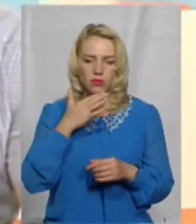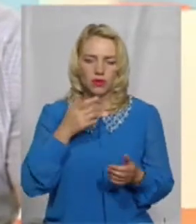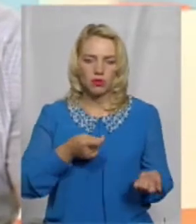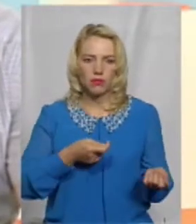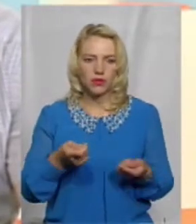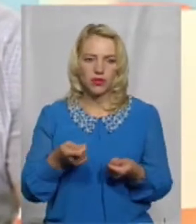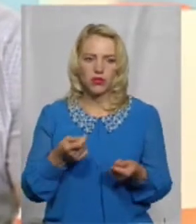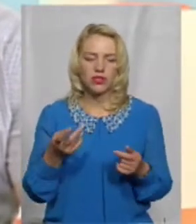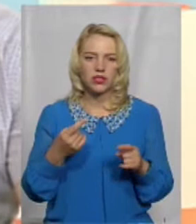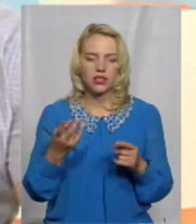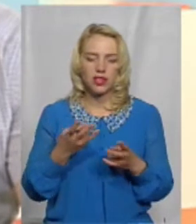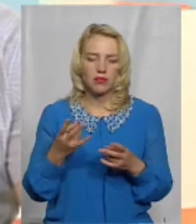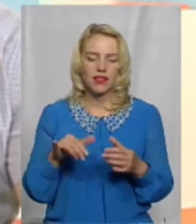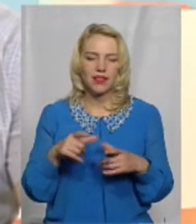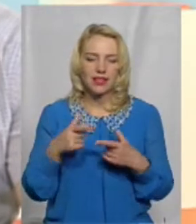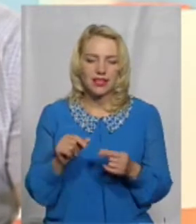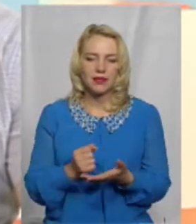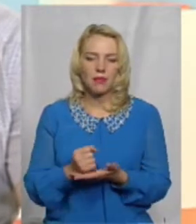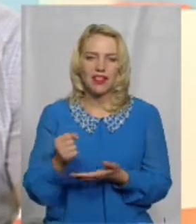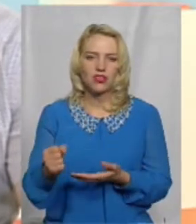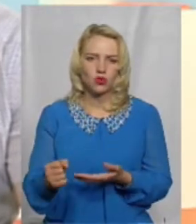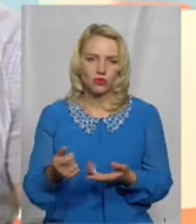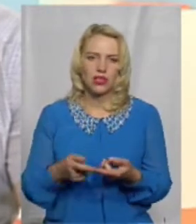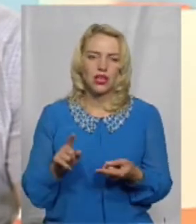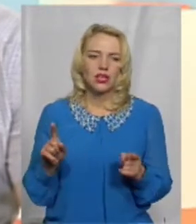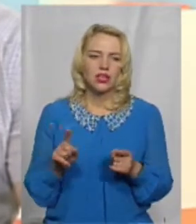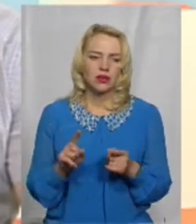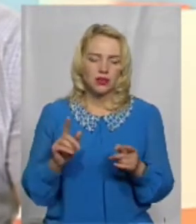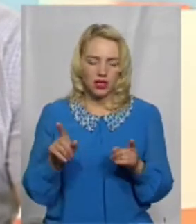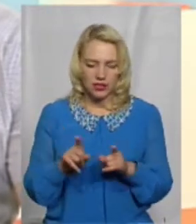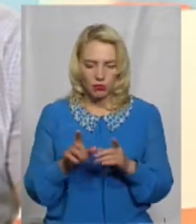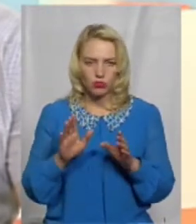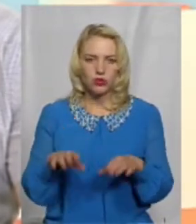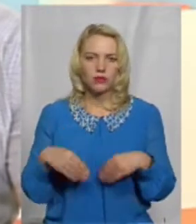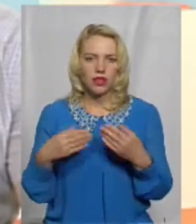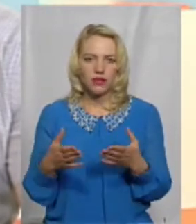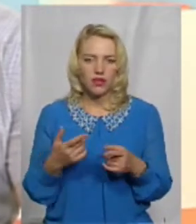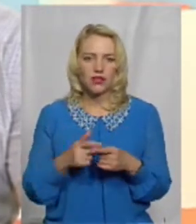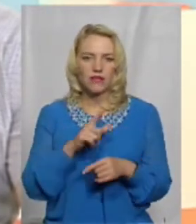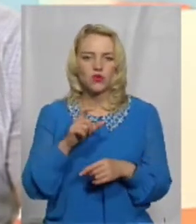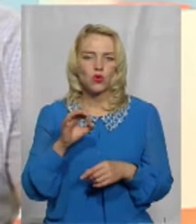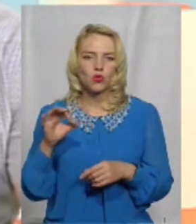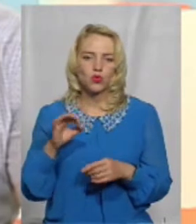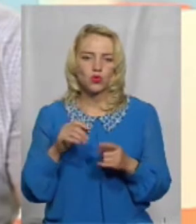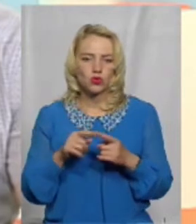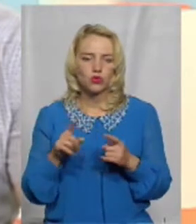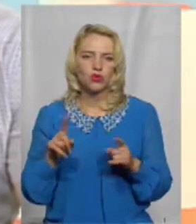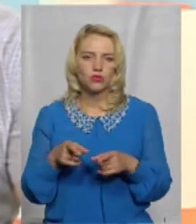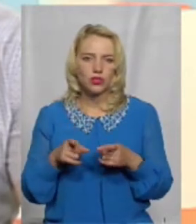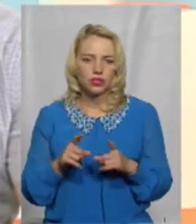приносять, і їх треба десь привлаштовувати, бо вони не можуть в природі жити. Ми будемо так само надавати їх в зоокуточок для того, щоб